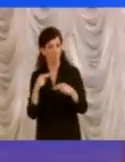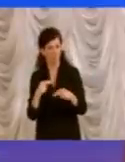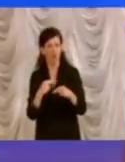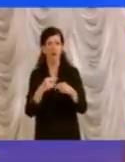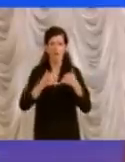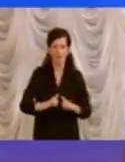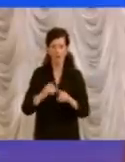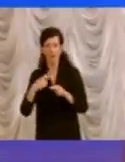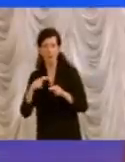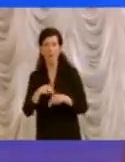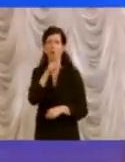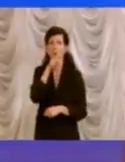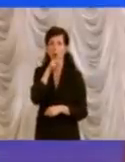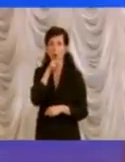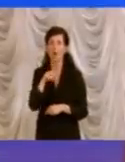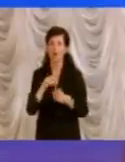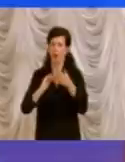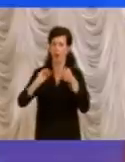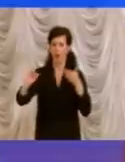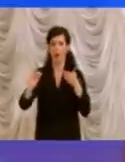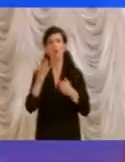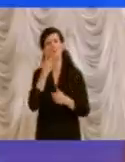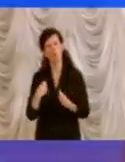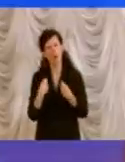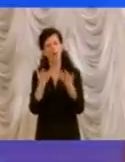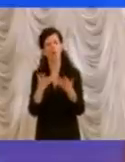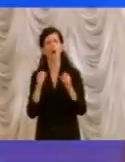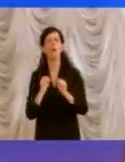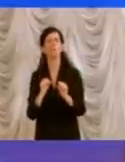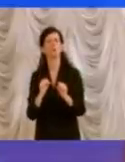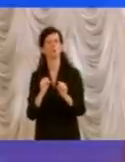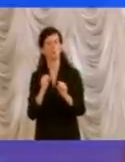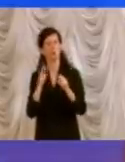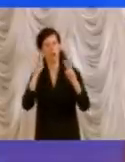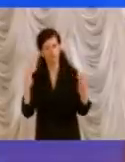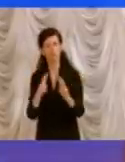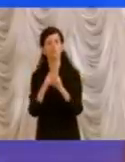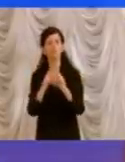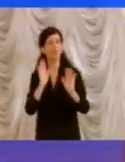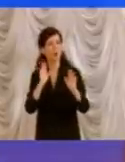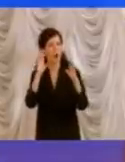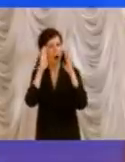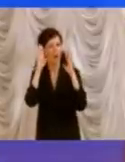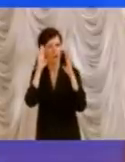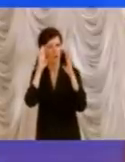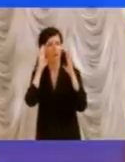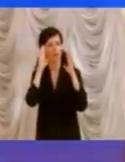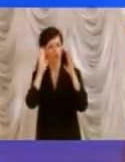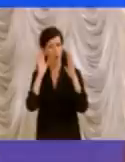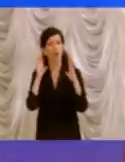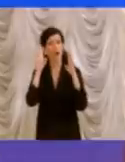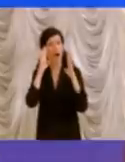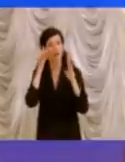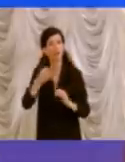nipoti con nonni vogliamo quindi consentire loro delle vittime ma attenzione saranno visite mirate fatte nel